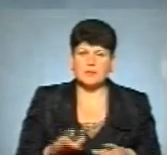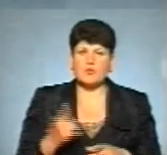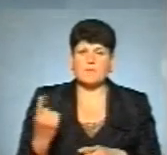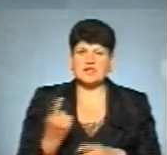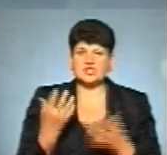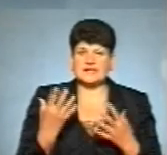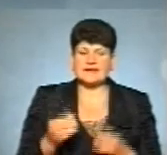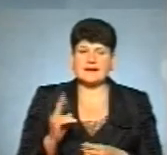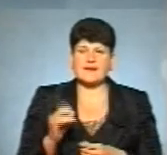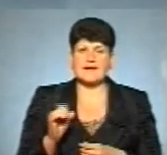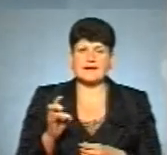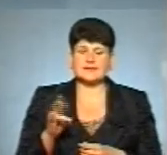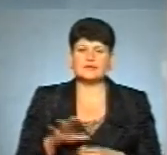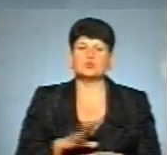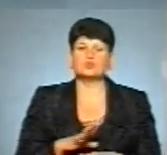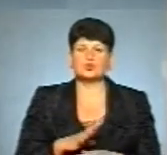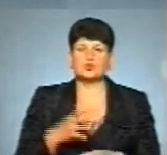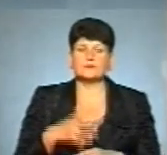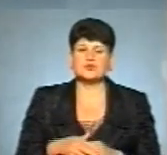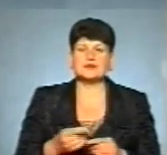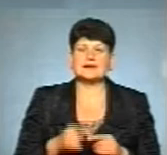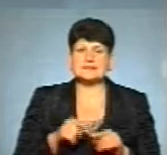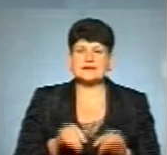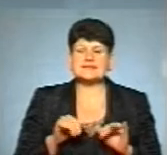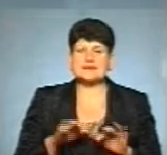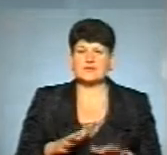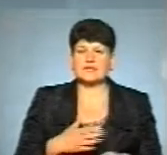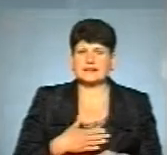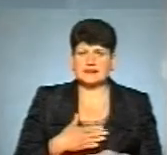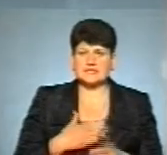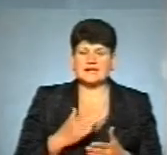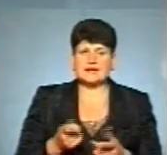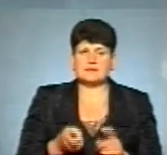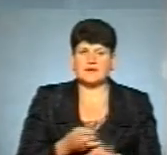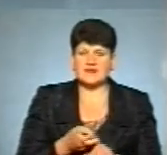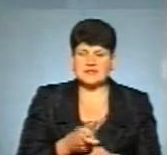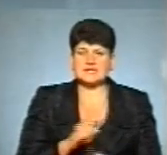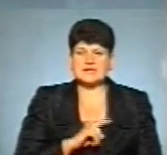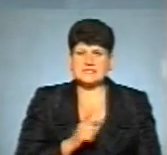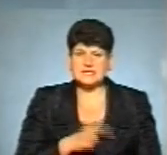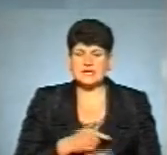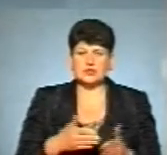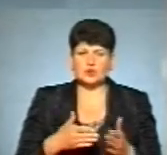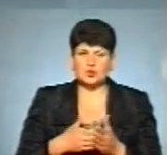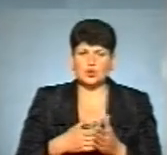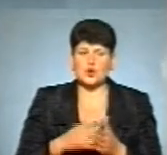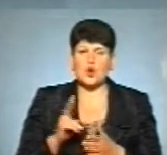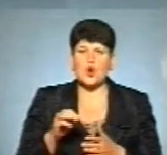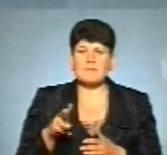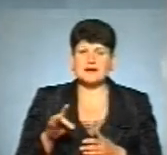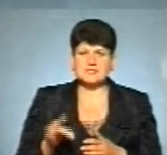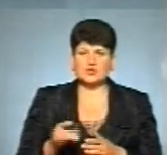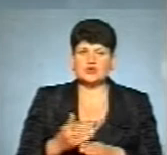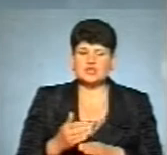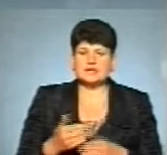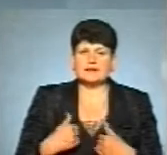карантину, було розуміння, що для таких заходів, як наш, які прив'язані досить сильно до якоїсь комерційної частини, тобто там,